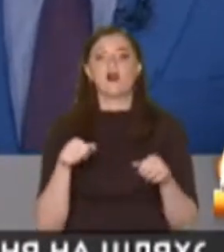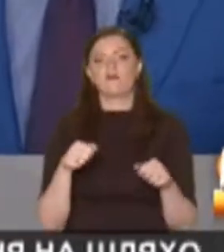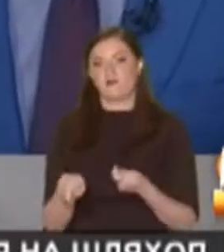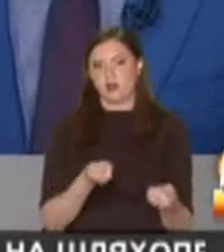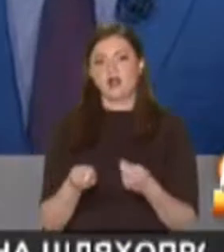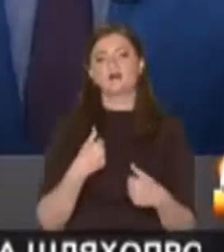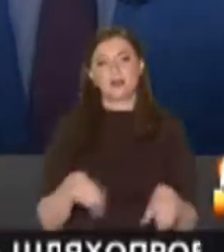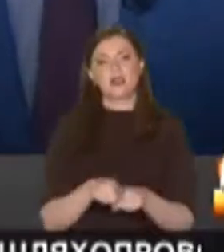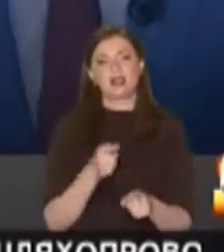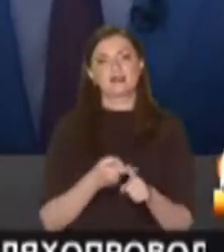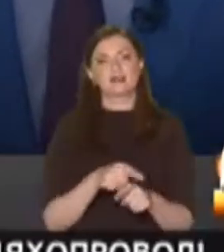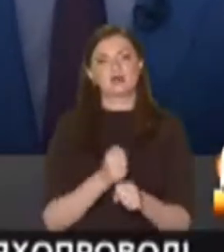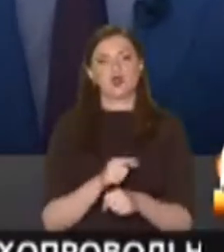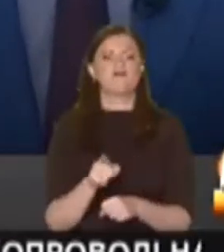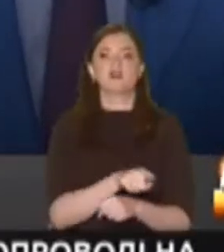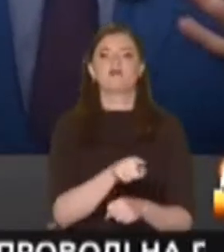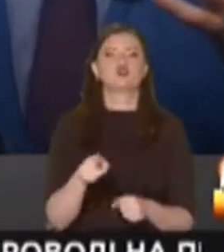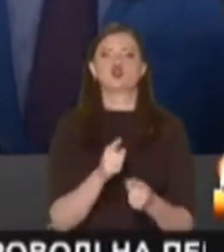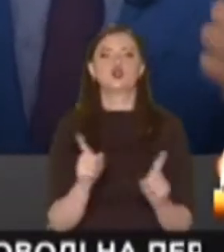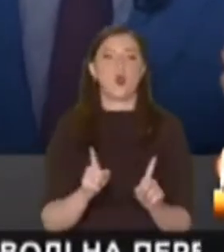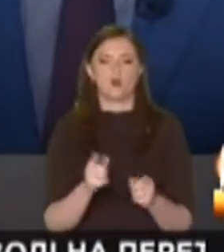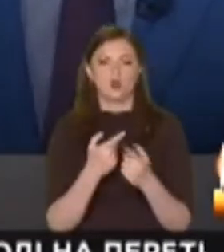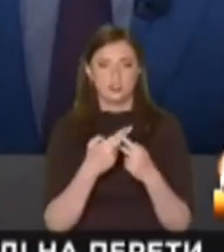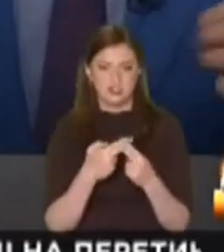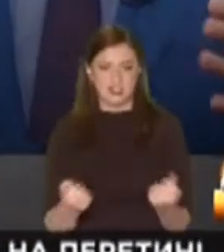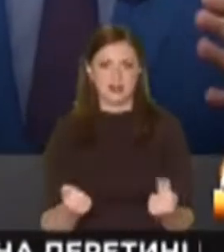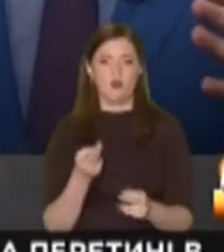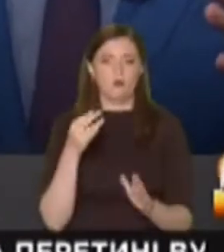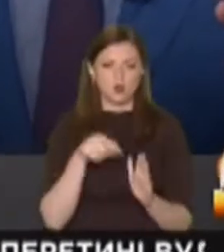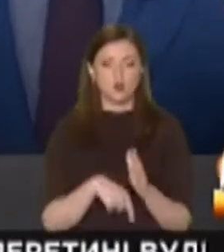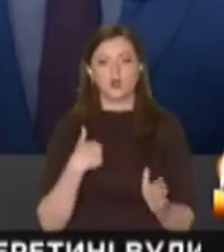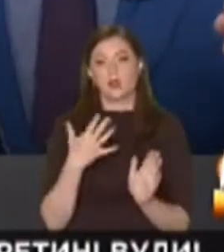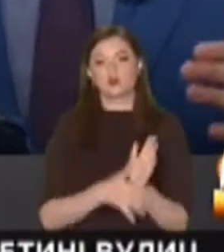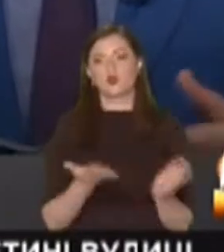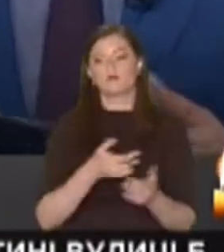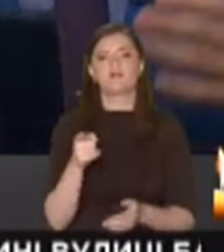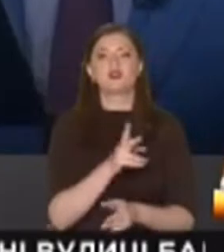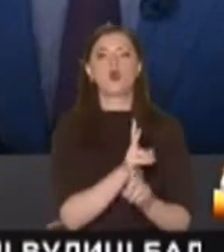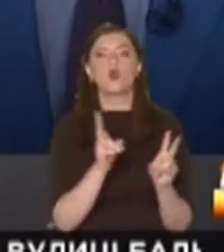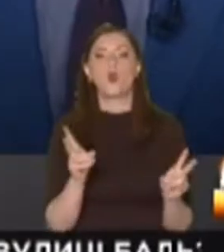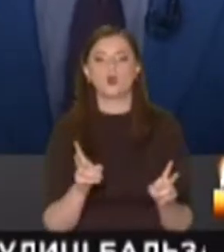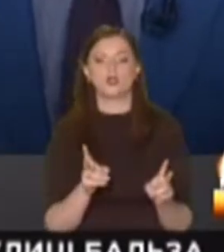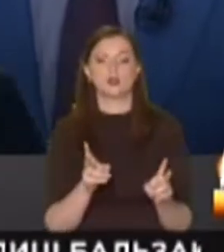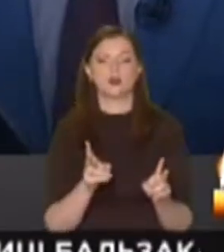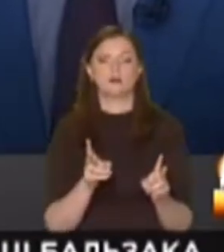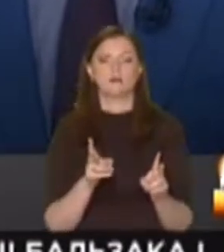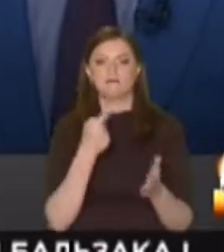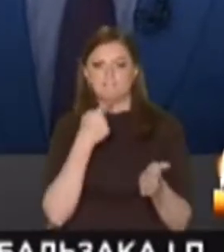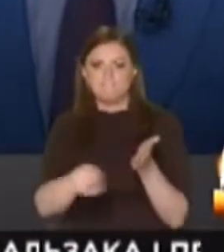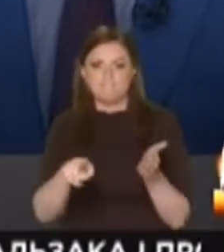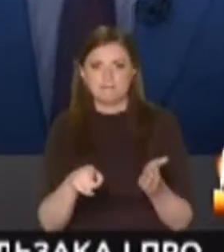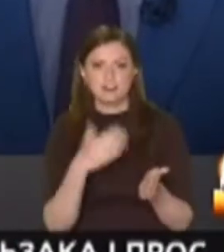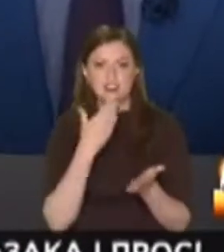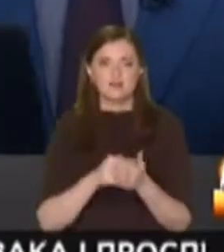ми таки це зробили, і він в чомусь зізнався. Тому що, по суті, ну, я розумію, якби він там когось заклав, так, чи зі своїх